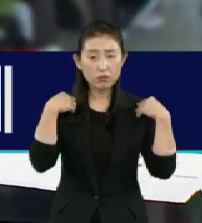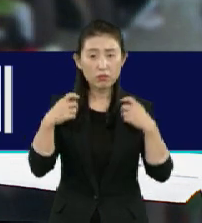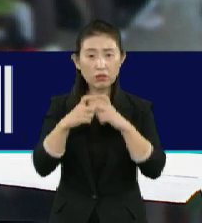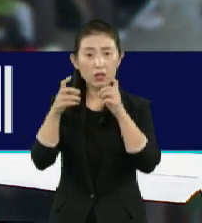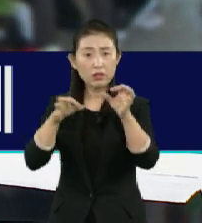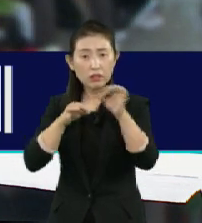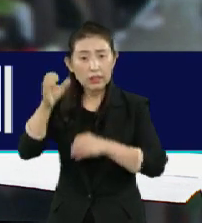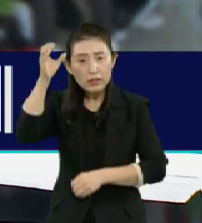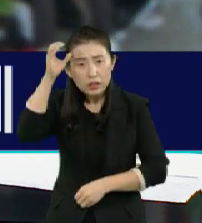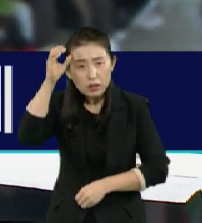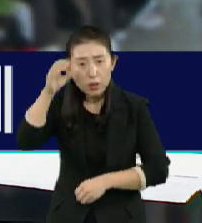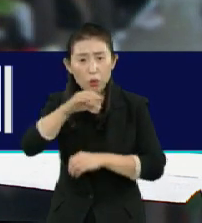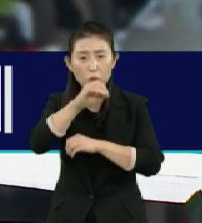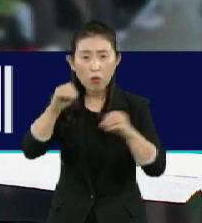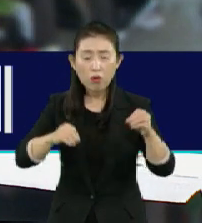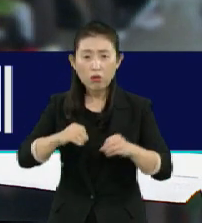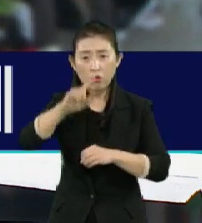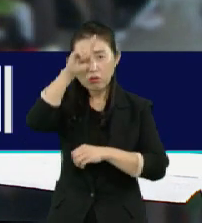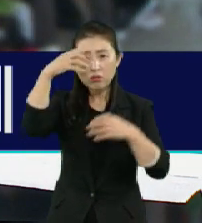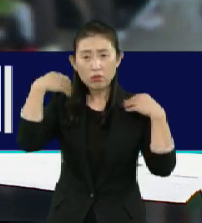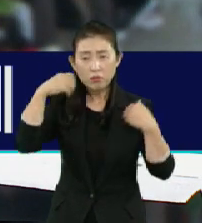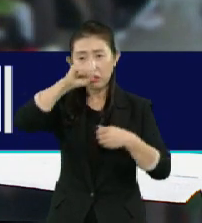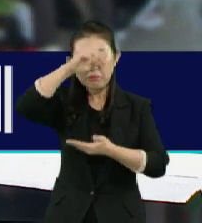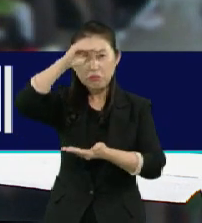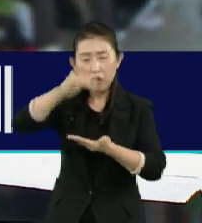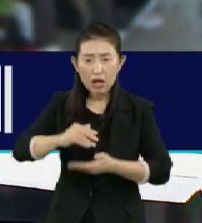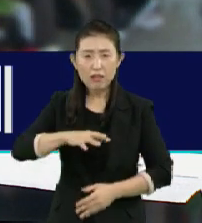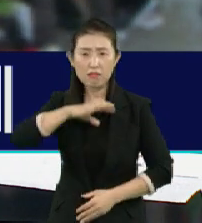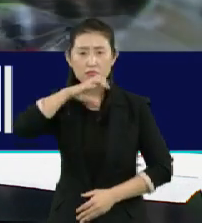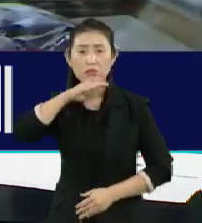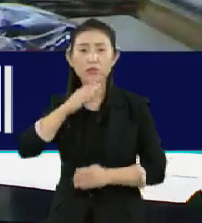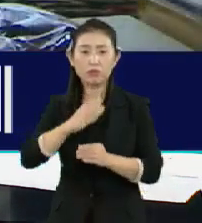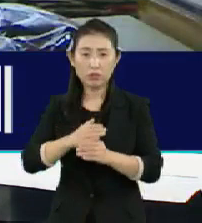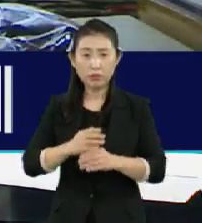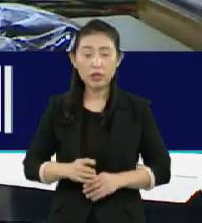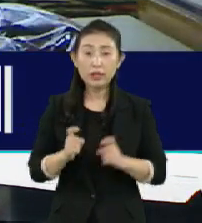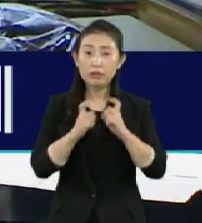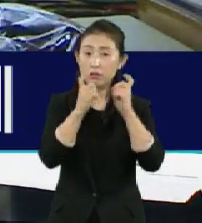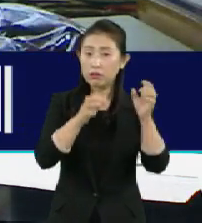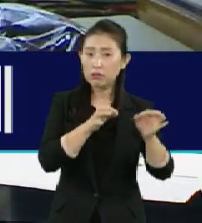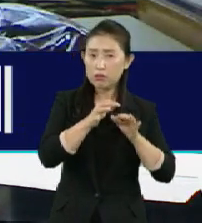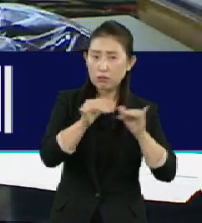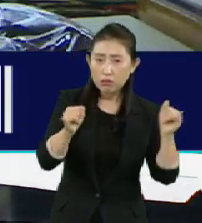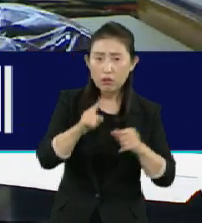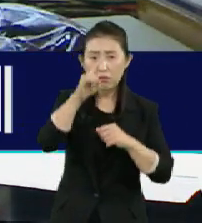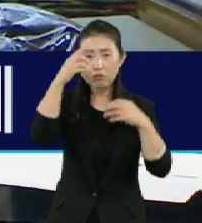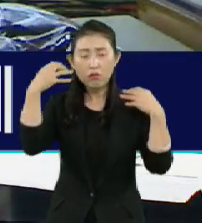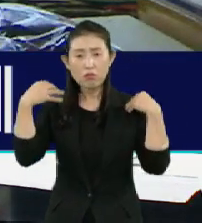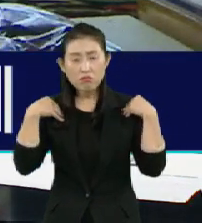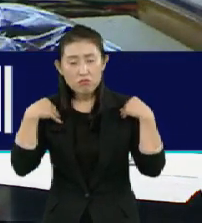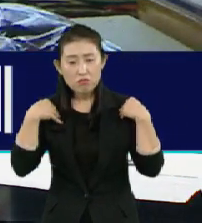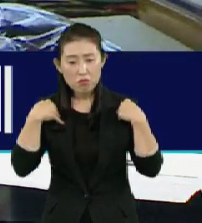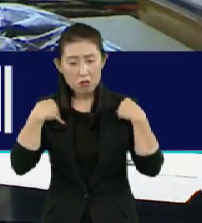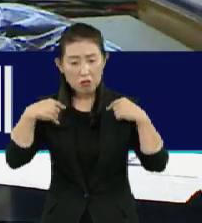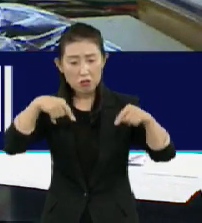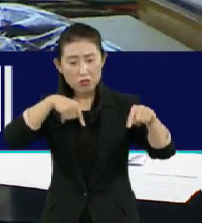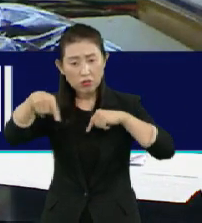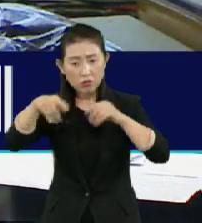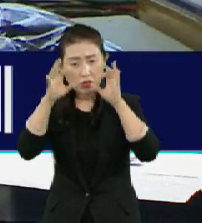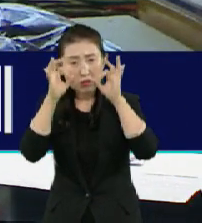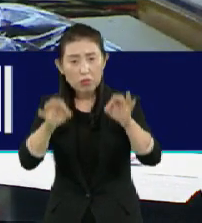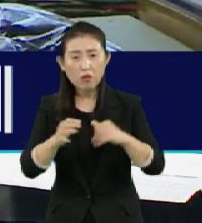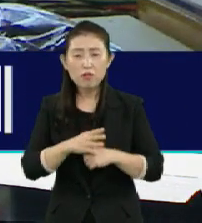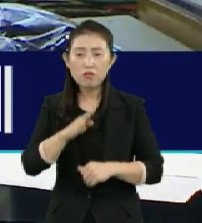그리고 소상공인들이 크게 우려하며 반발하고 있습니다. 특히 소상공인들은 무책임한 정책이라며 국민청원까지